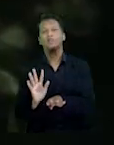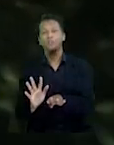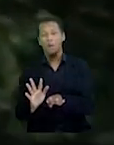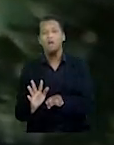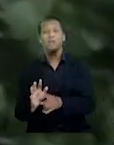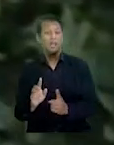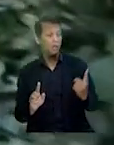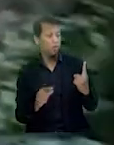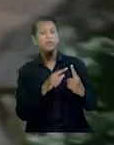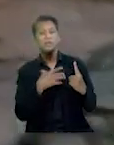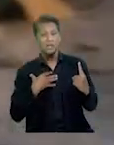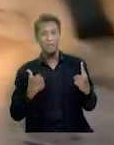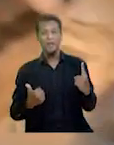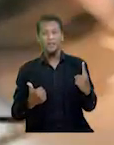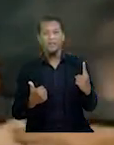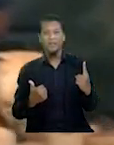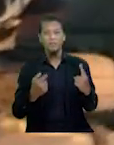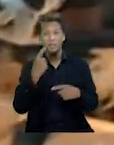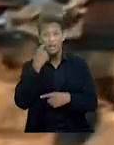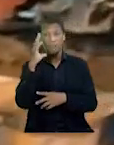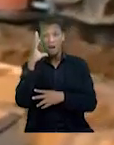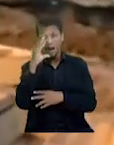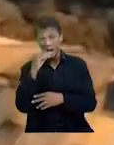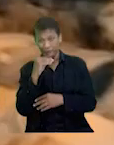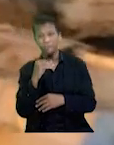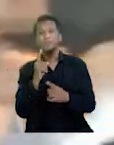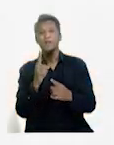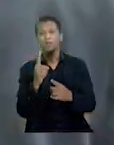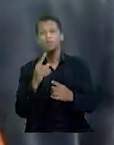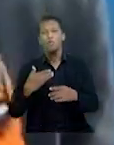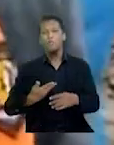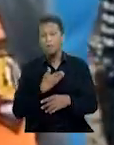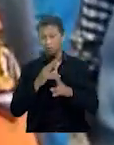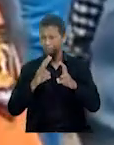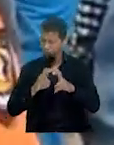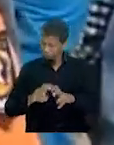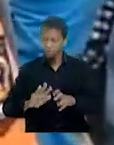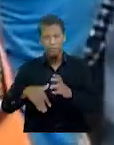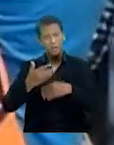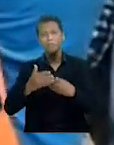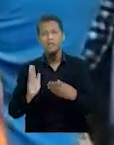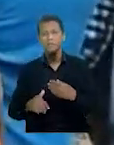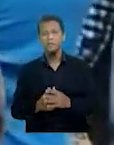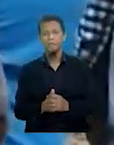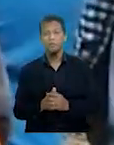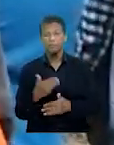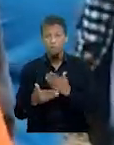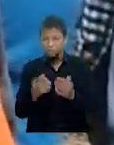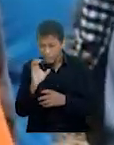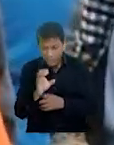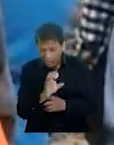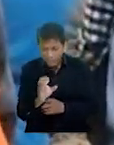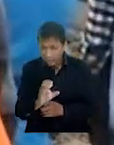Barat. Hingga Selasa malam, 1 korban masih dalam pencarian. Proses pencarian atau evakuasi terhadap korban yang tertimbun itu